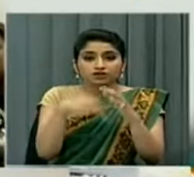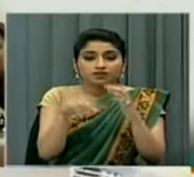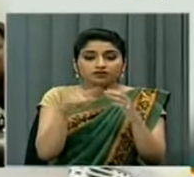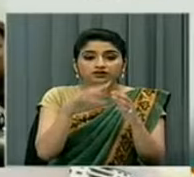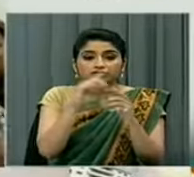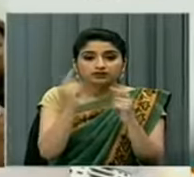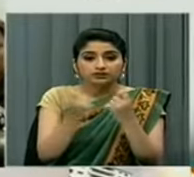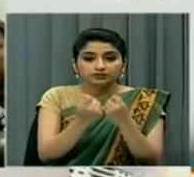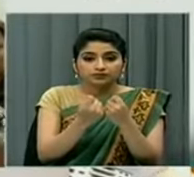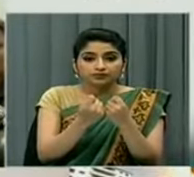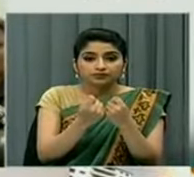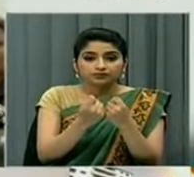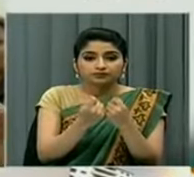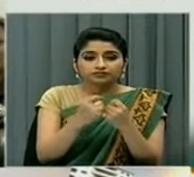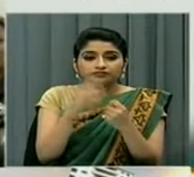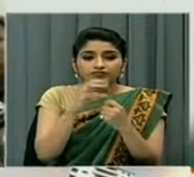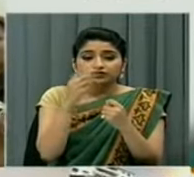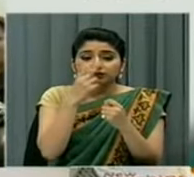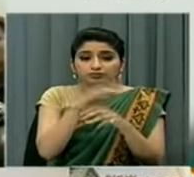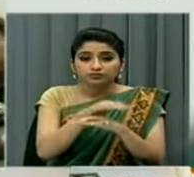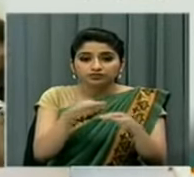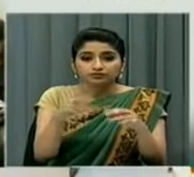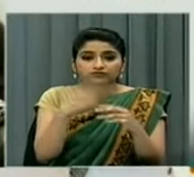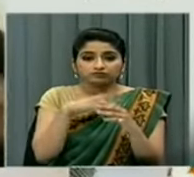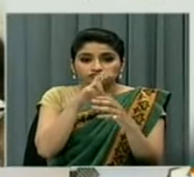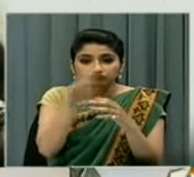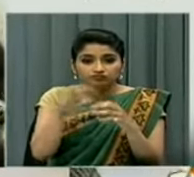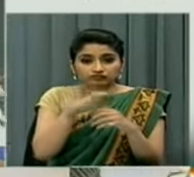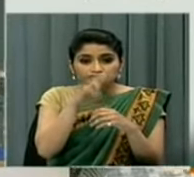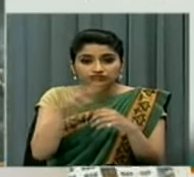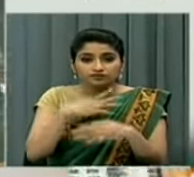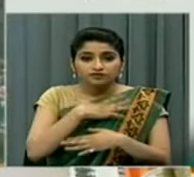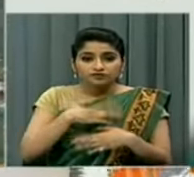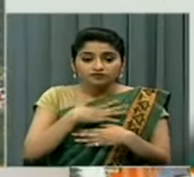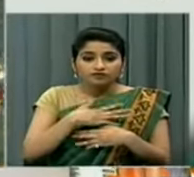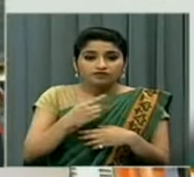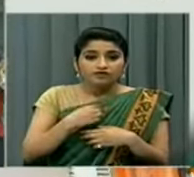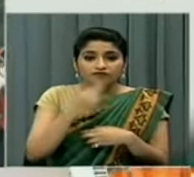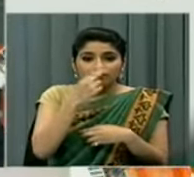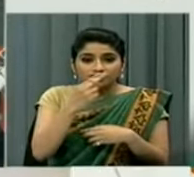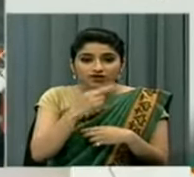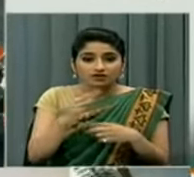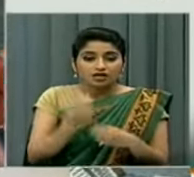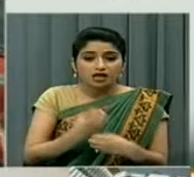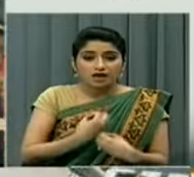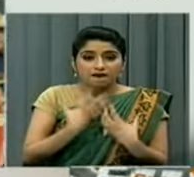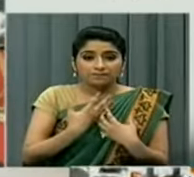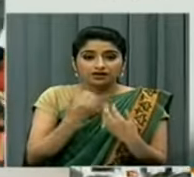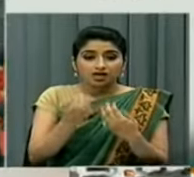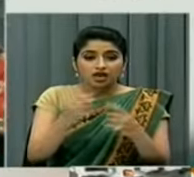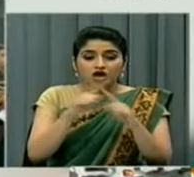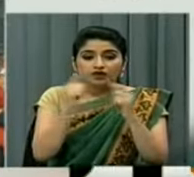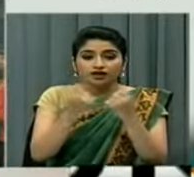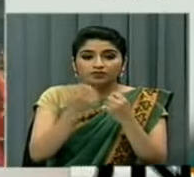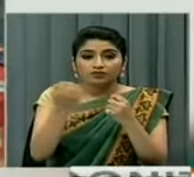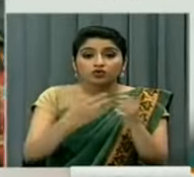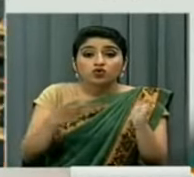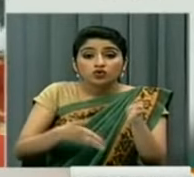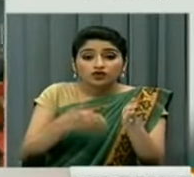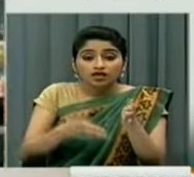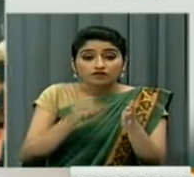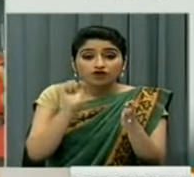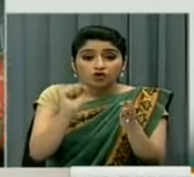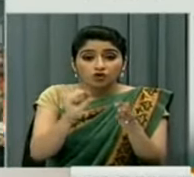और स्मगलिंग का काम करना, ये और ये खासकर लैंग्वेजेस में एक्सपर्ट होते हैं, सोशल हैबिट, सोशल कस्टम्स